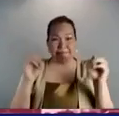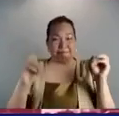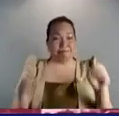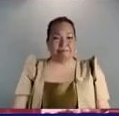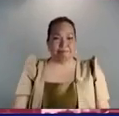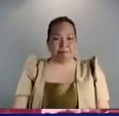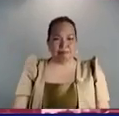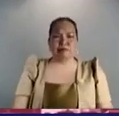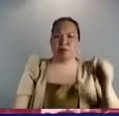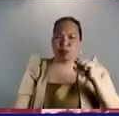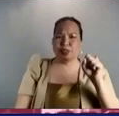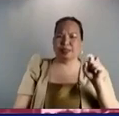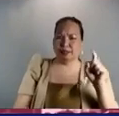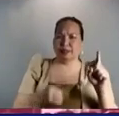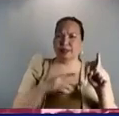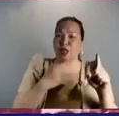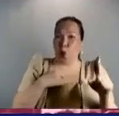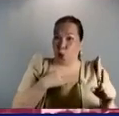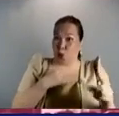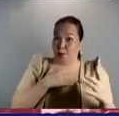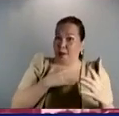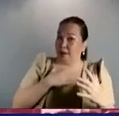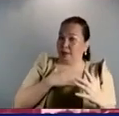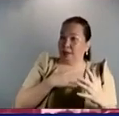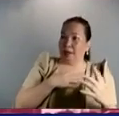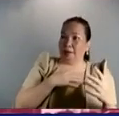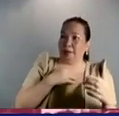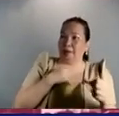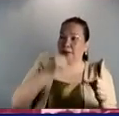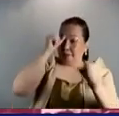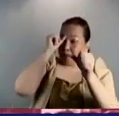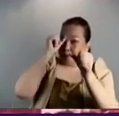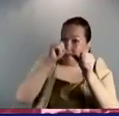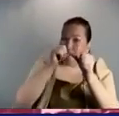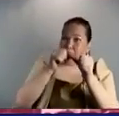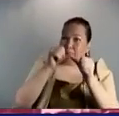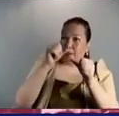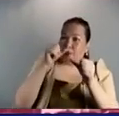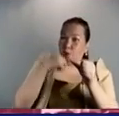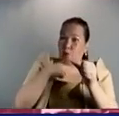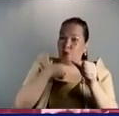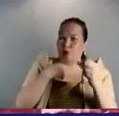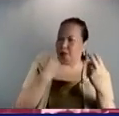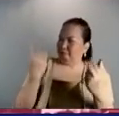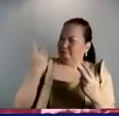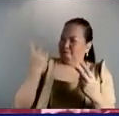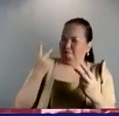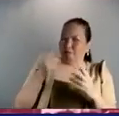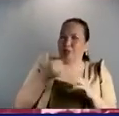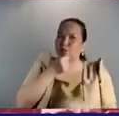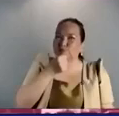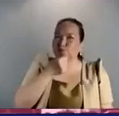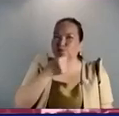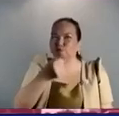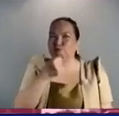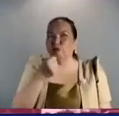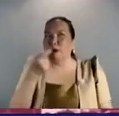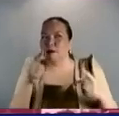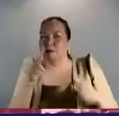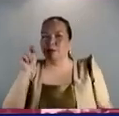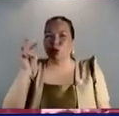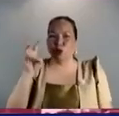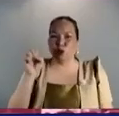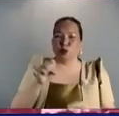yung mga very memorable ako, bilang isang journalist, no, katulad namin ni partner Tony, yung mga, let's say,